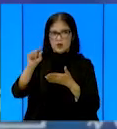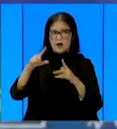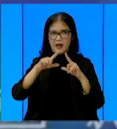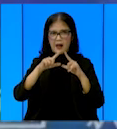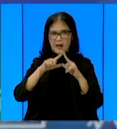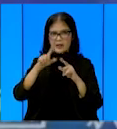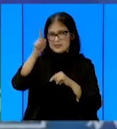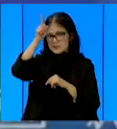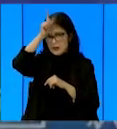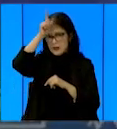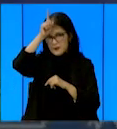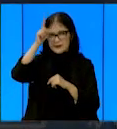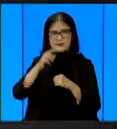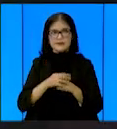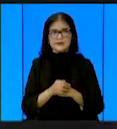Jerman.